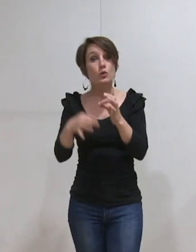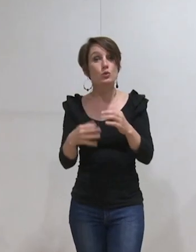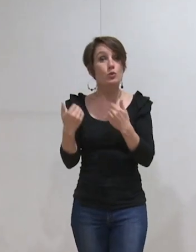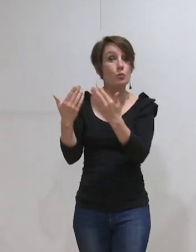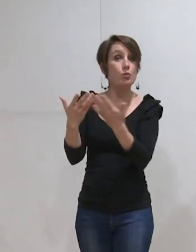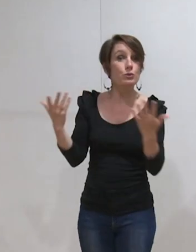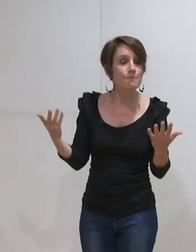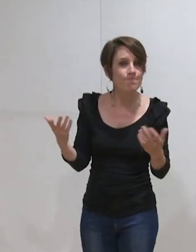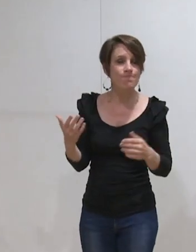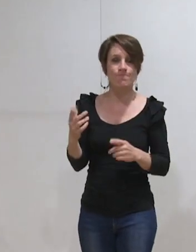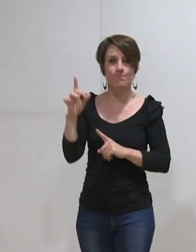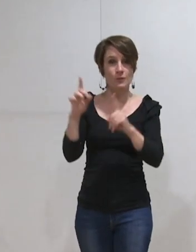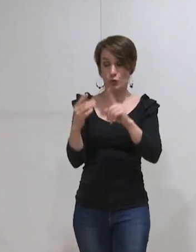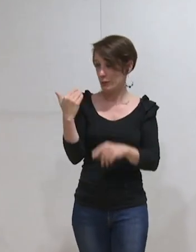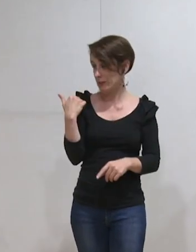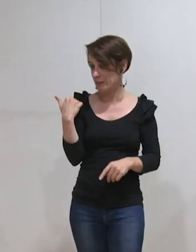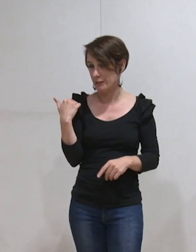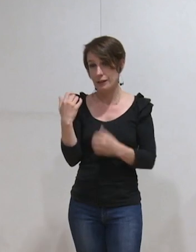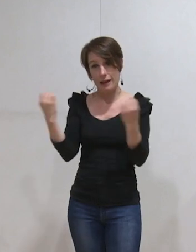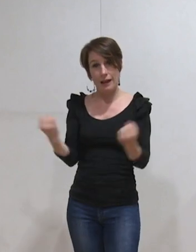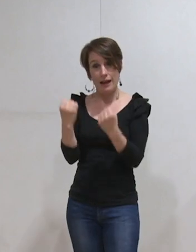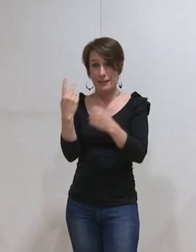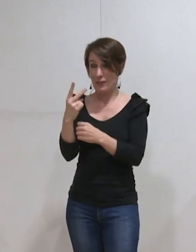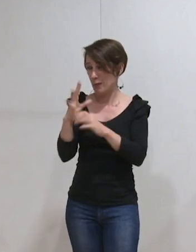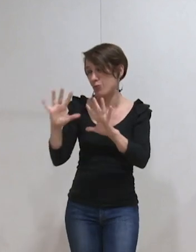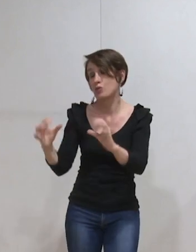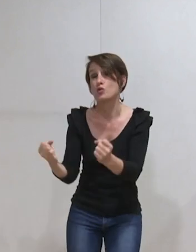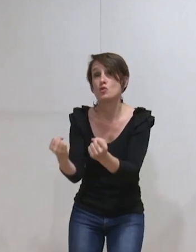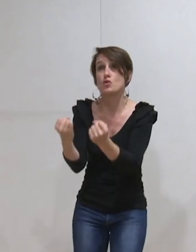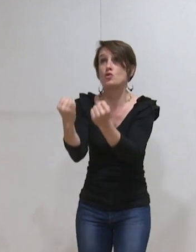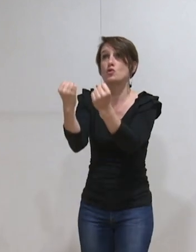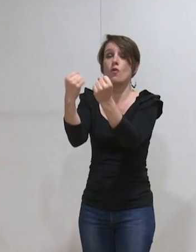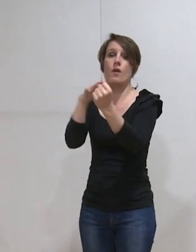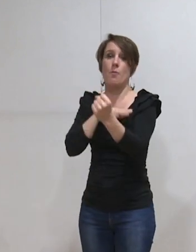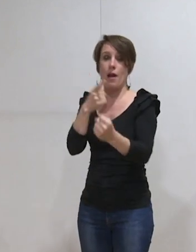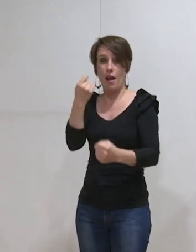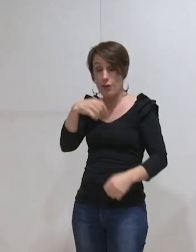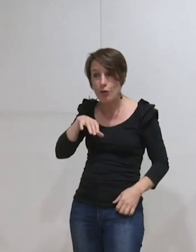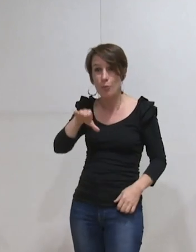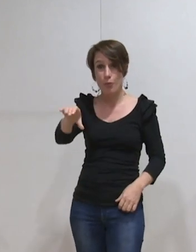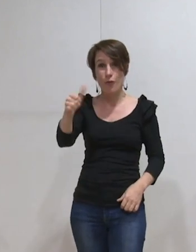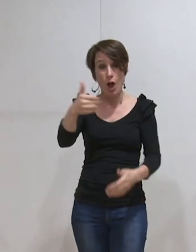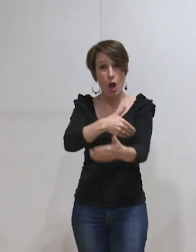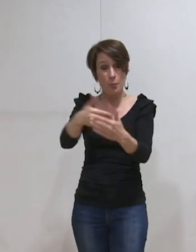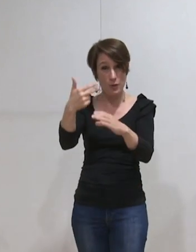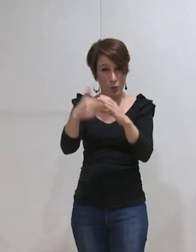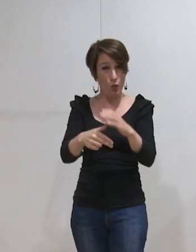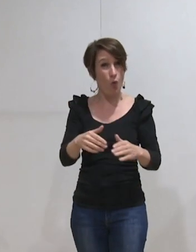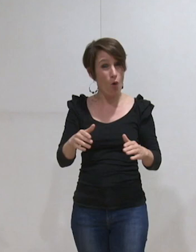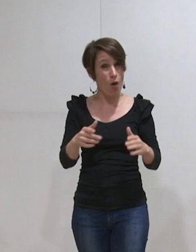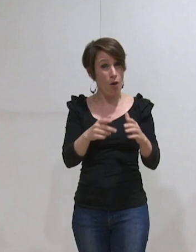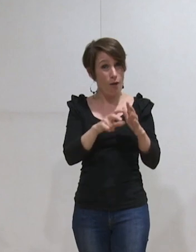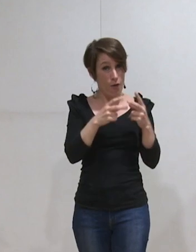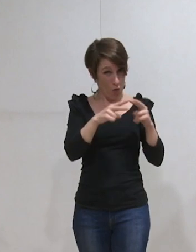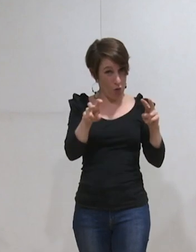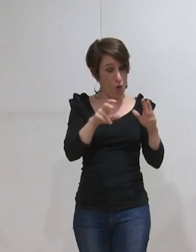en juillet dernier alpexo et son activité ont dû être sauvé une extrémiste grâce à une recapitalisation de plus d'un million d'euros par la Ville de Grenoble